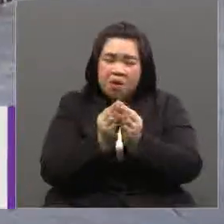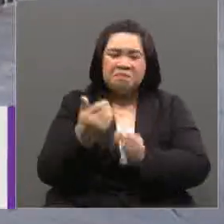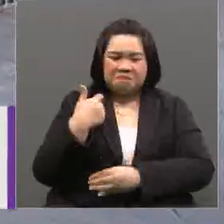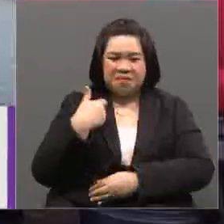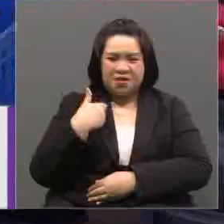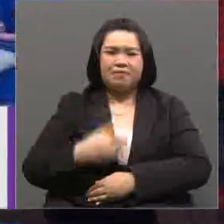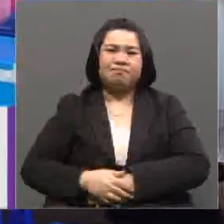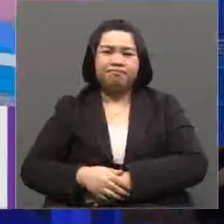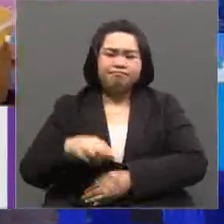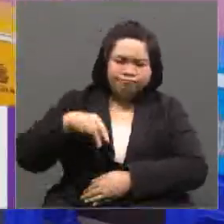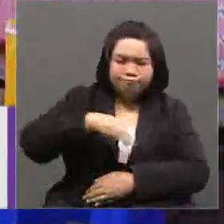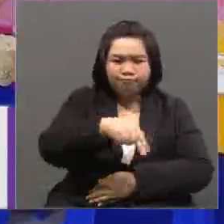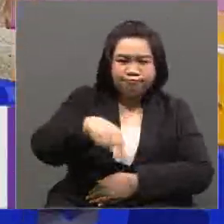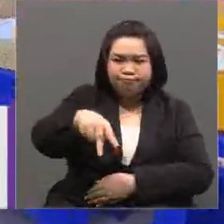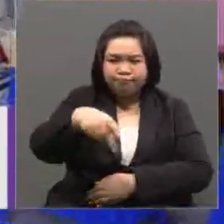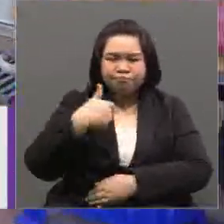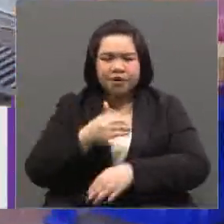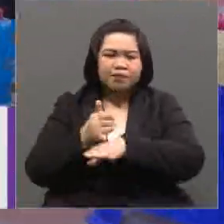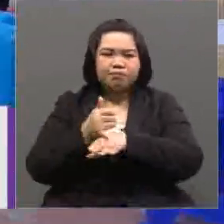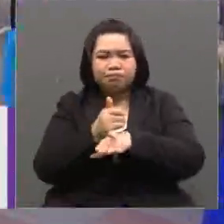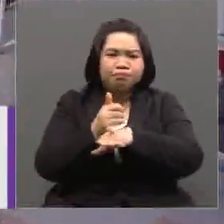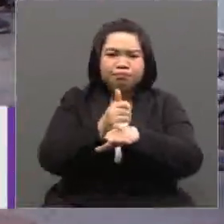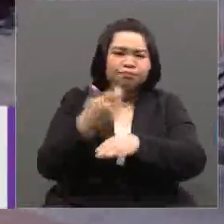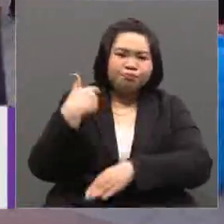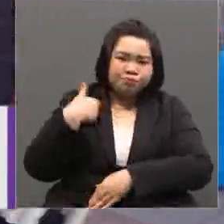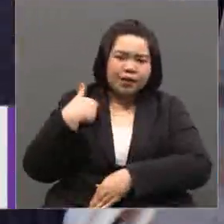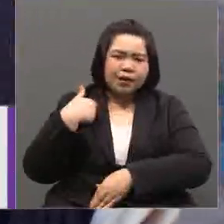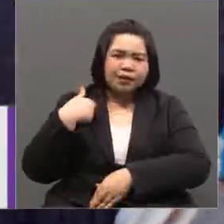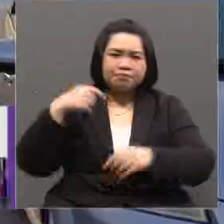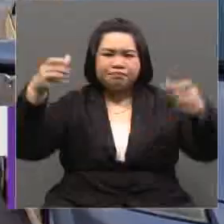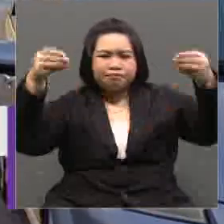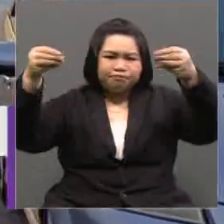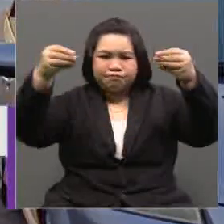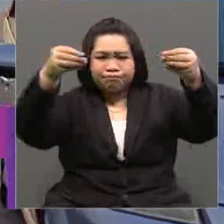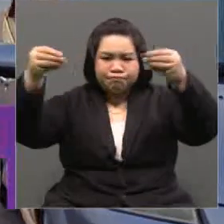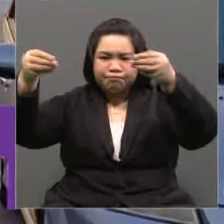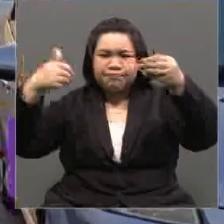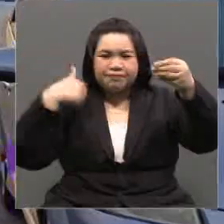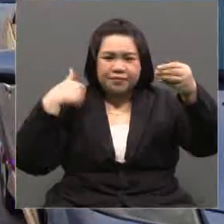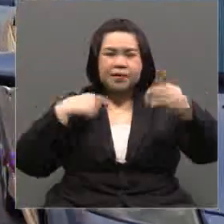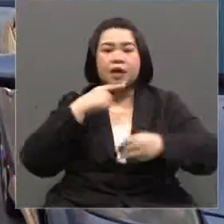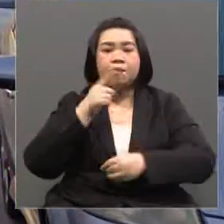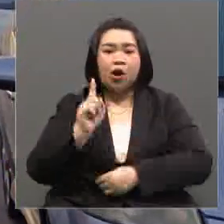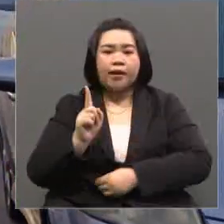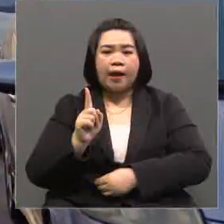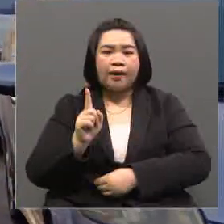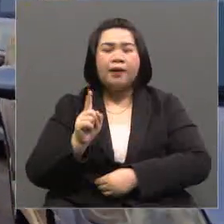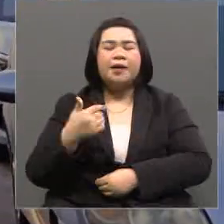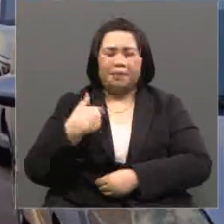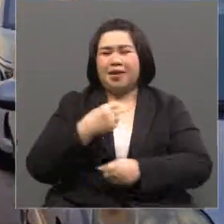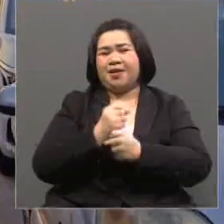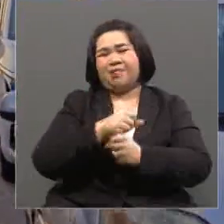เดินหาเสียงแล้วก็ใช้รถเครื่องเสียงขนาดใหญ่ชูป้ายไฟหาเสียงที่ริมเขื่อนรัฐประชาพัฒนาที่